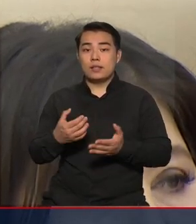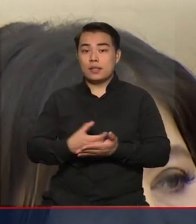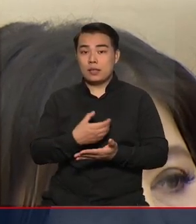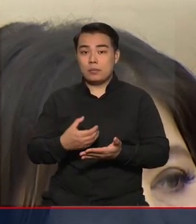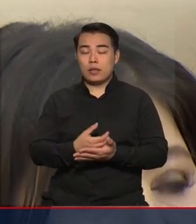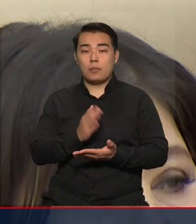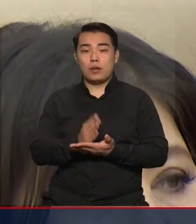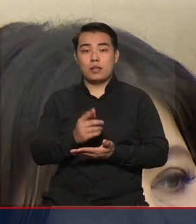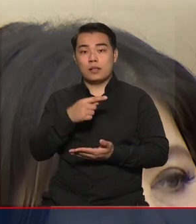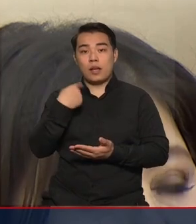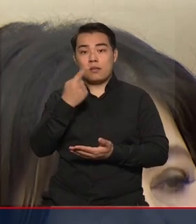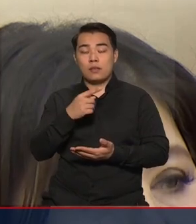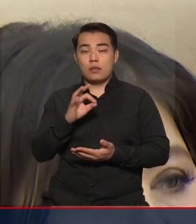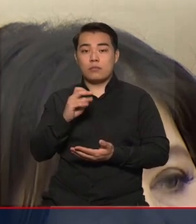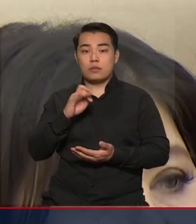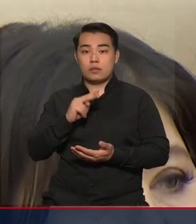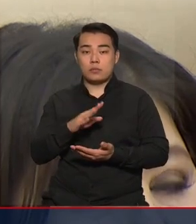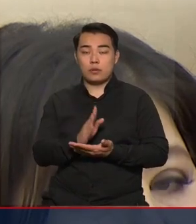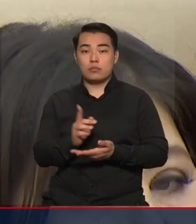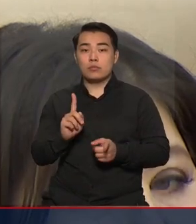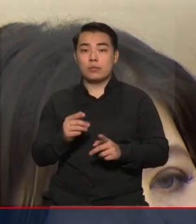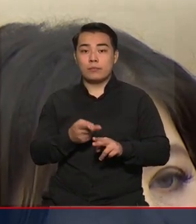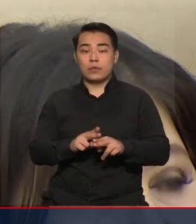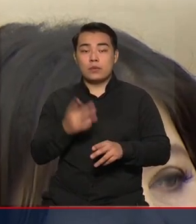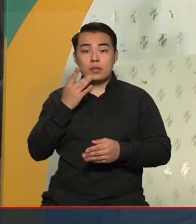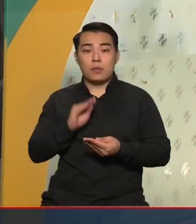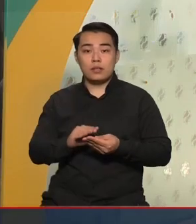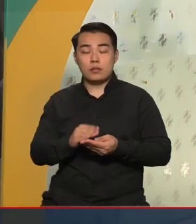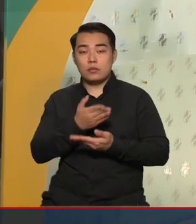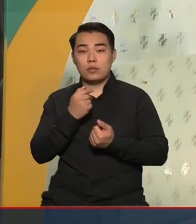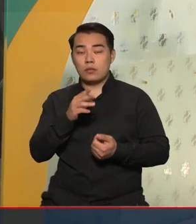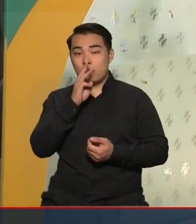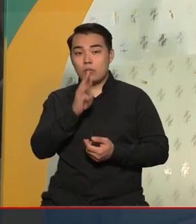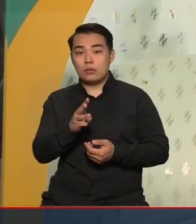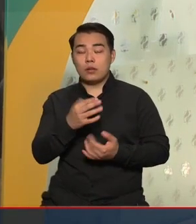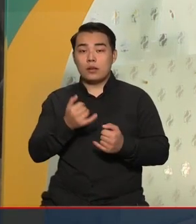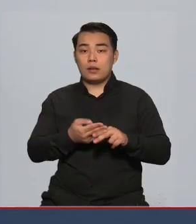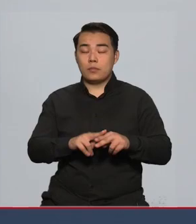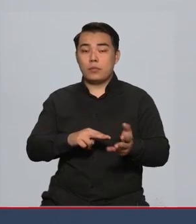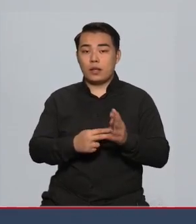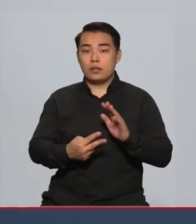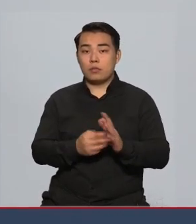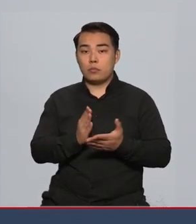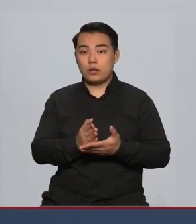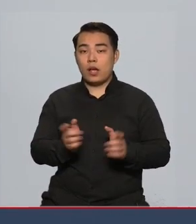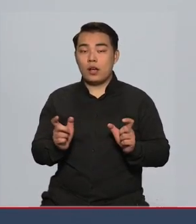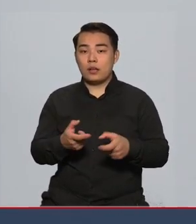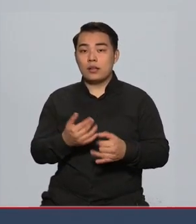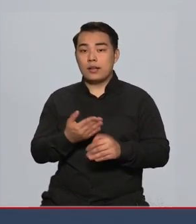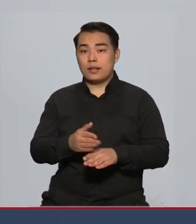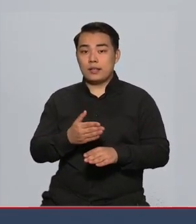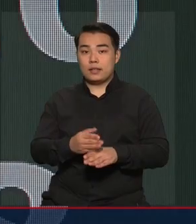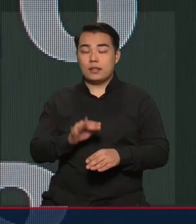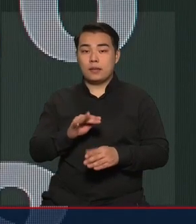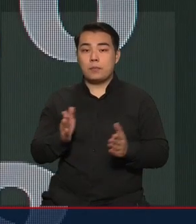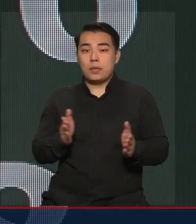к официальному доходу, при том, что он не является постоянным доходом. В этой связи планируется ограничить выдачу потребительских